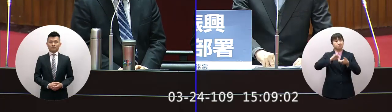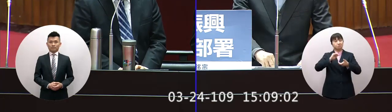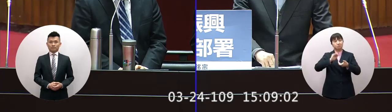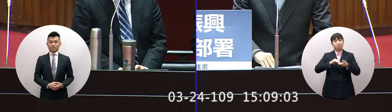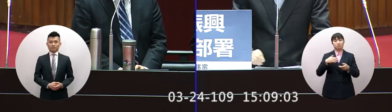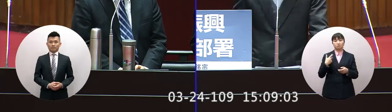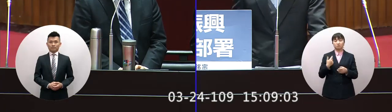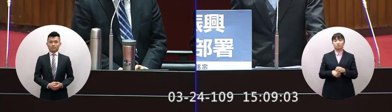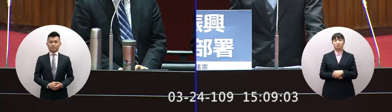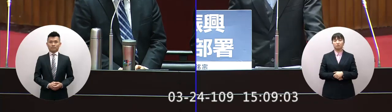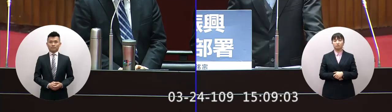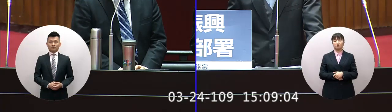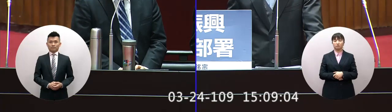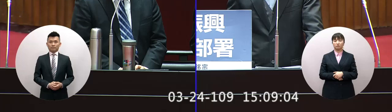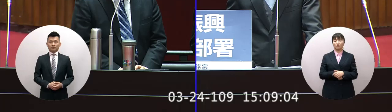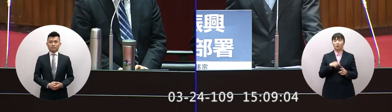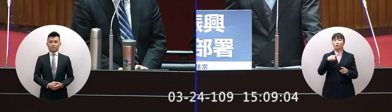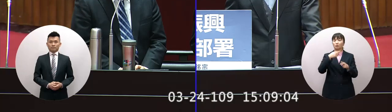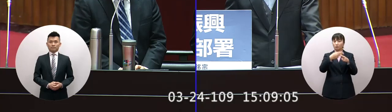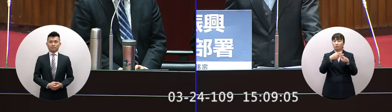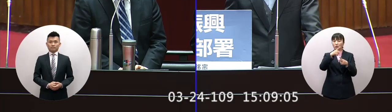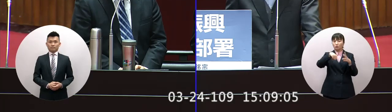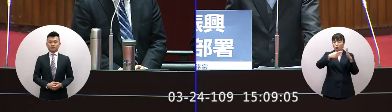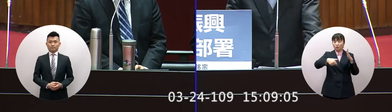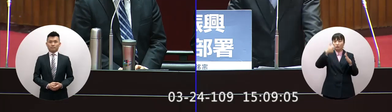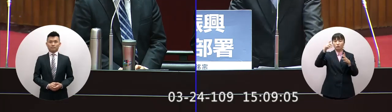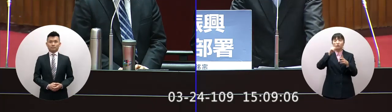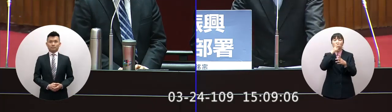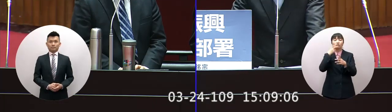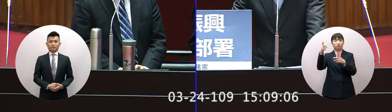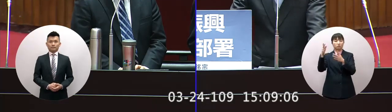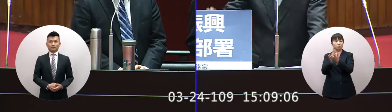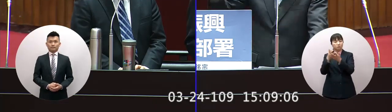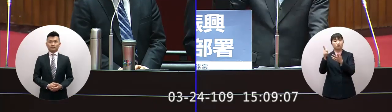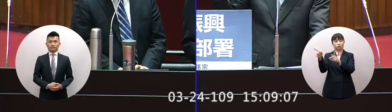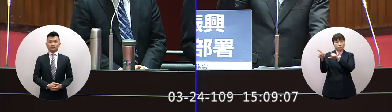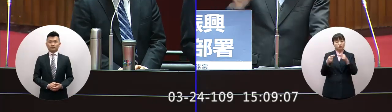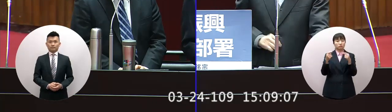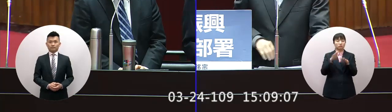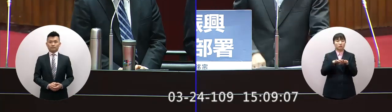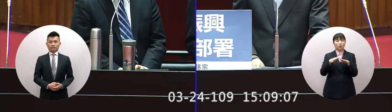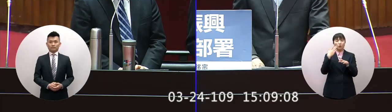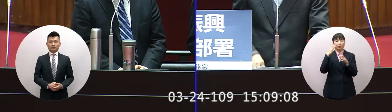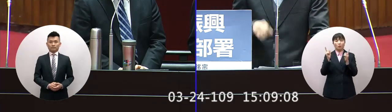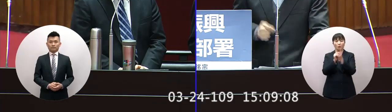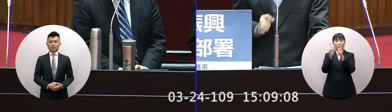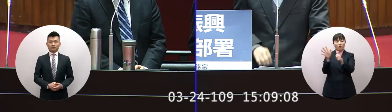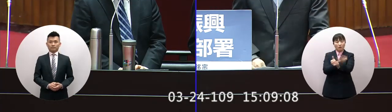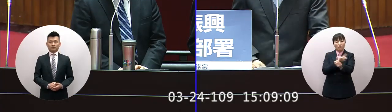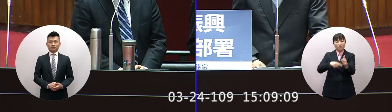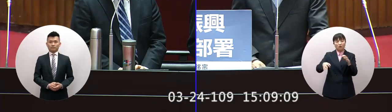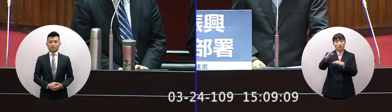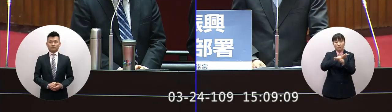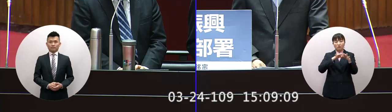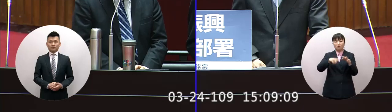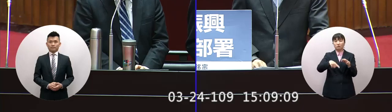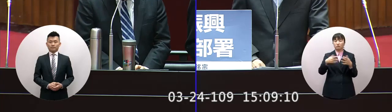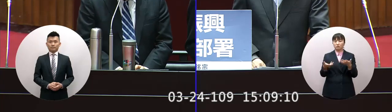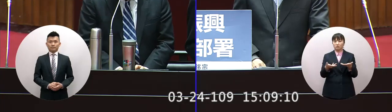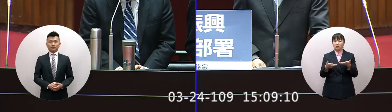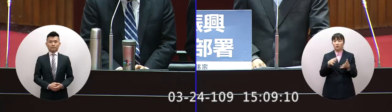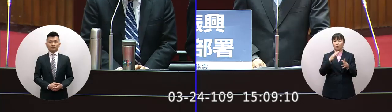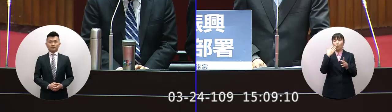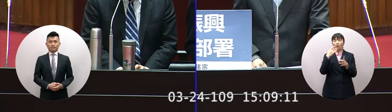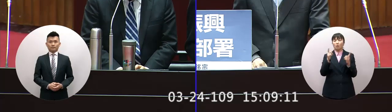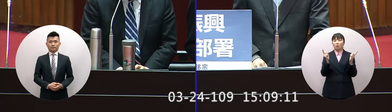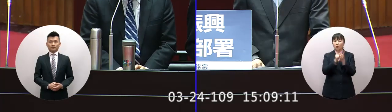定性。我相信院长也尊重央行的专业，你看受影响的情况，经济的情况